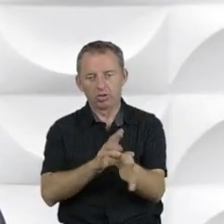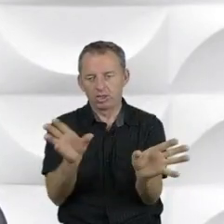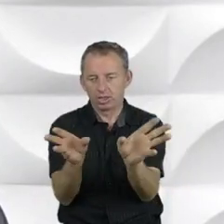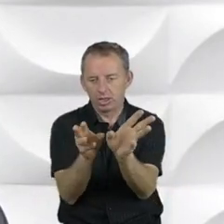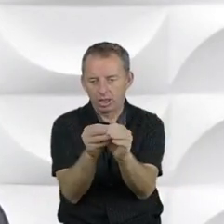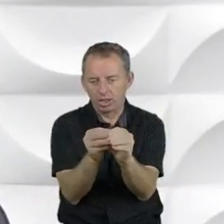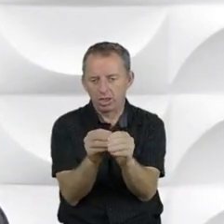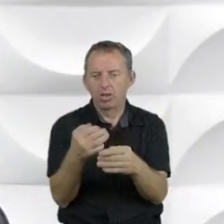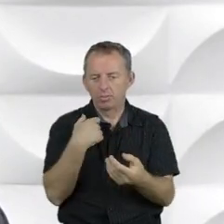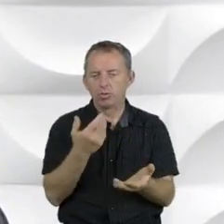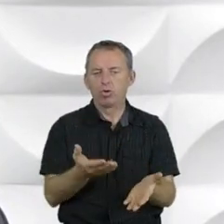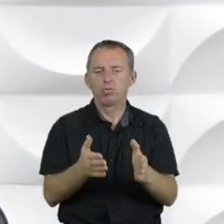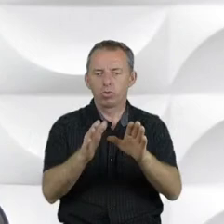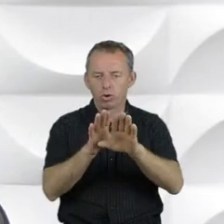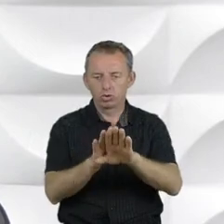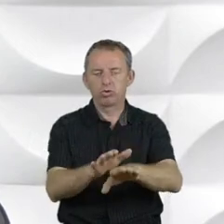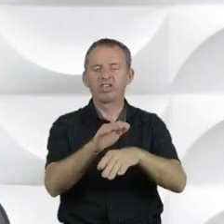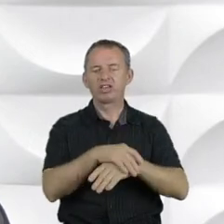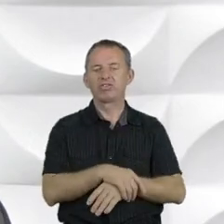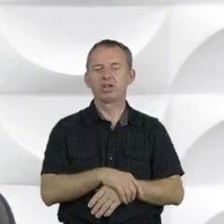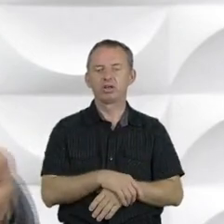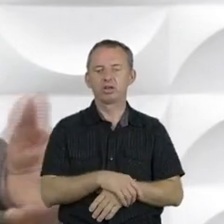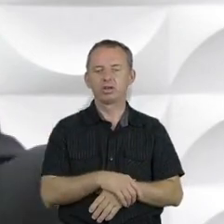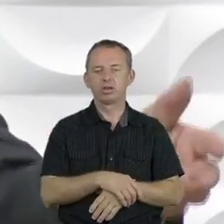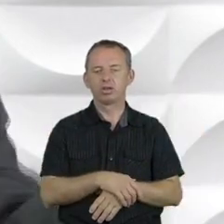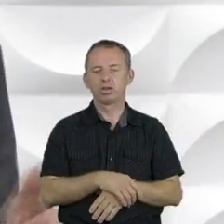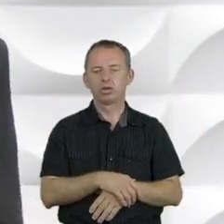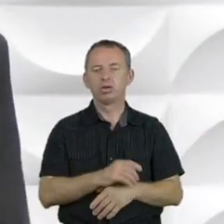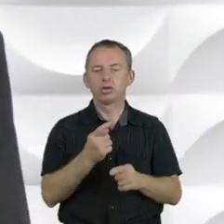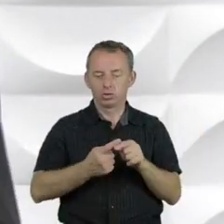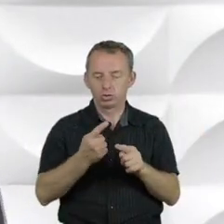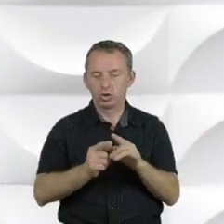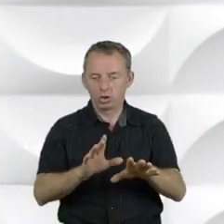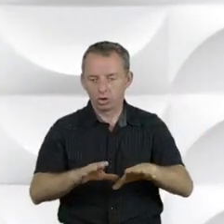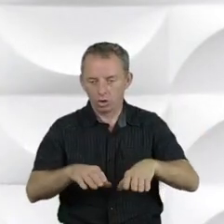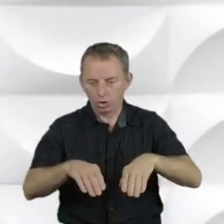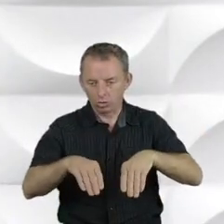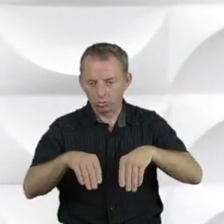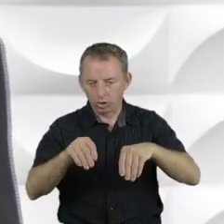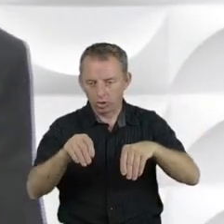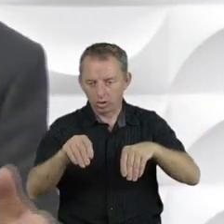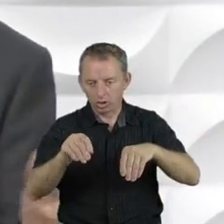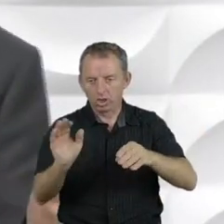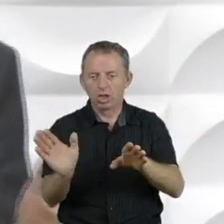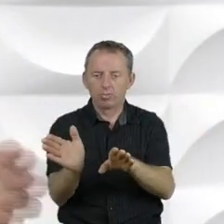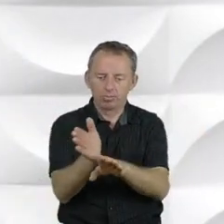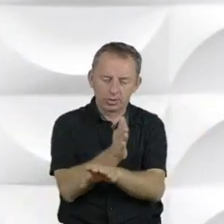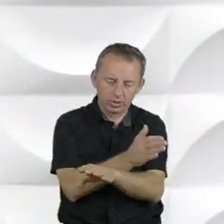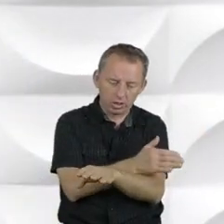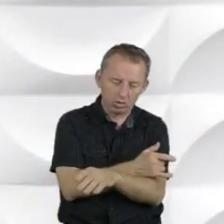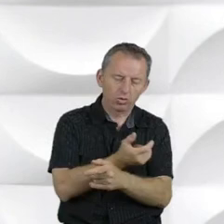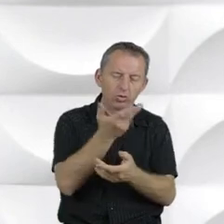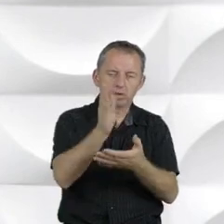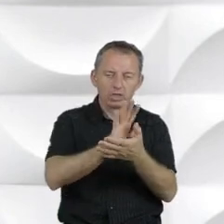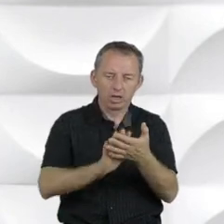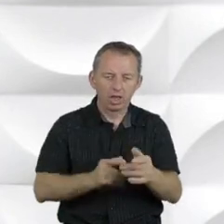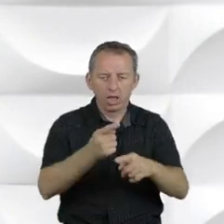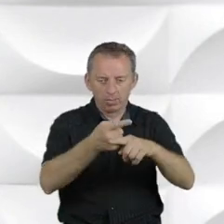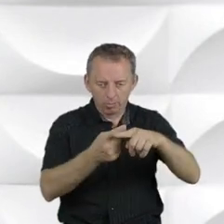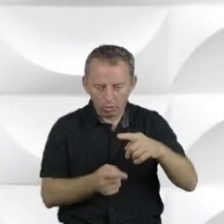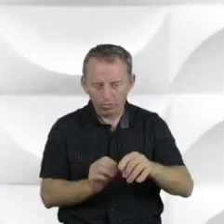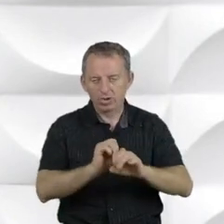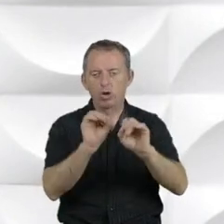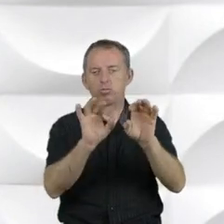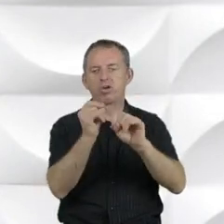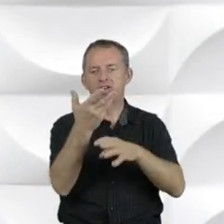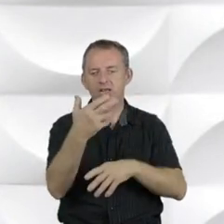to błogosławieństwo. Dopiero to się rozpoczęło. Minęło dużo treści, połowa Księgi